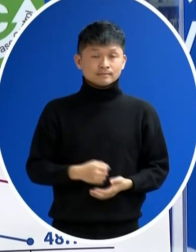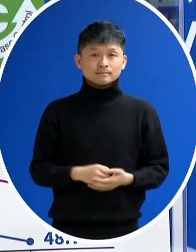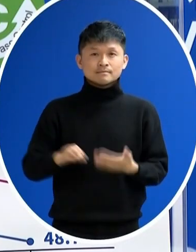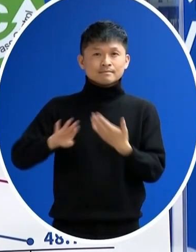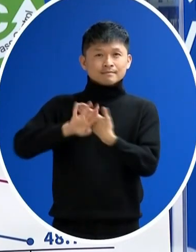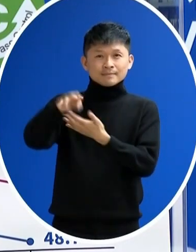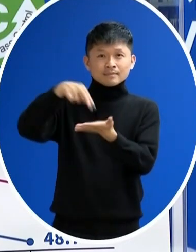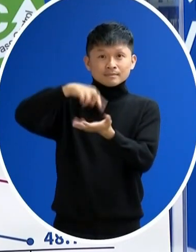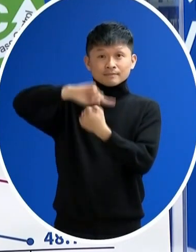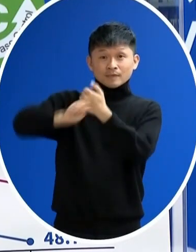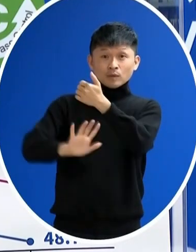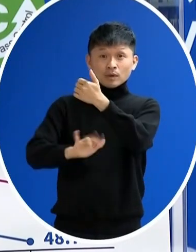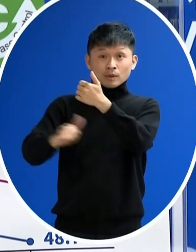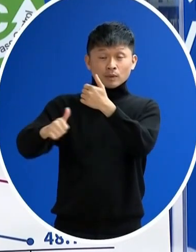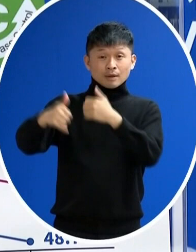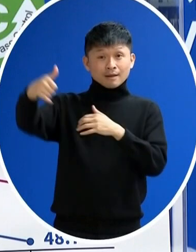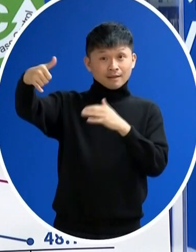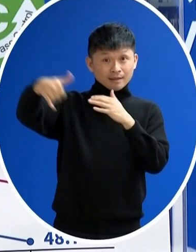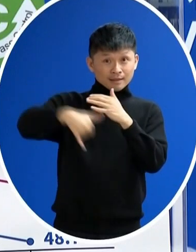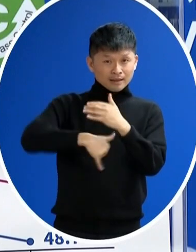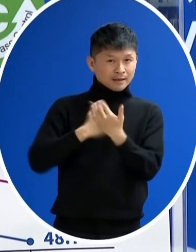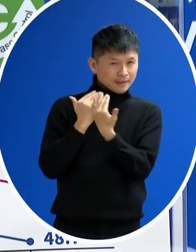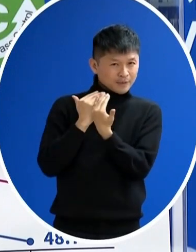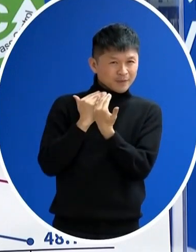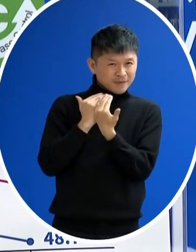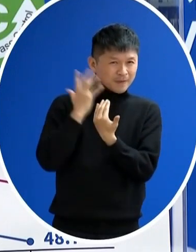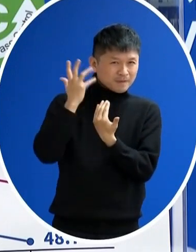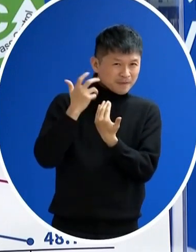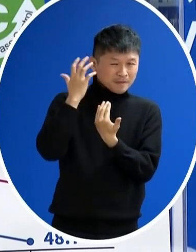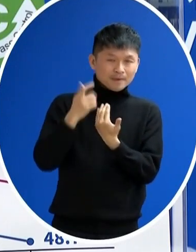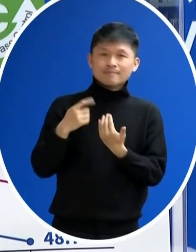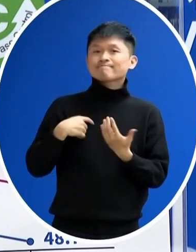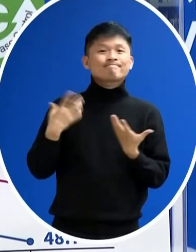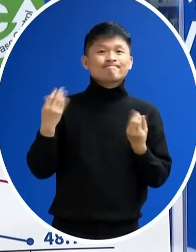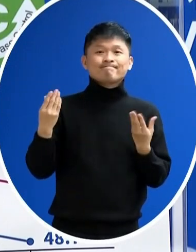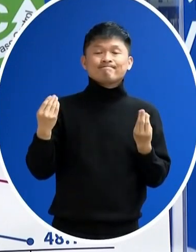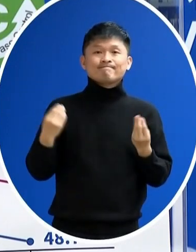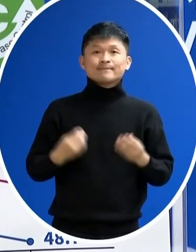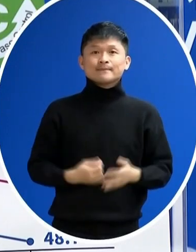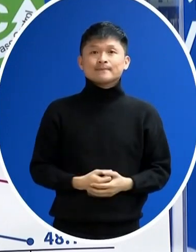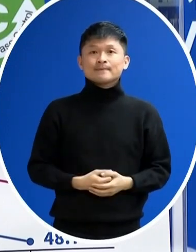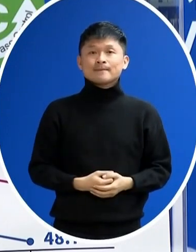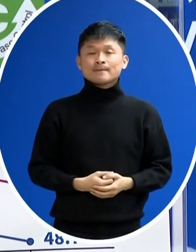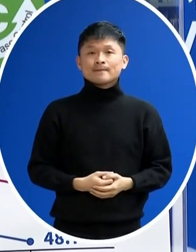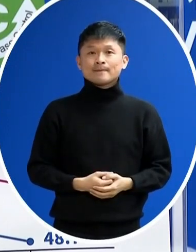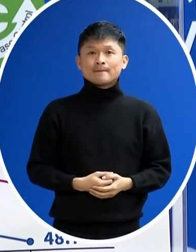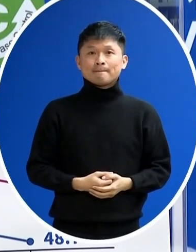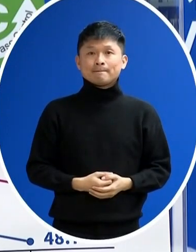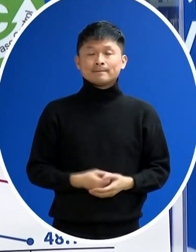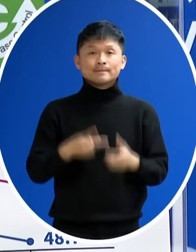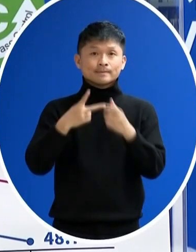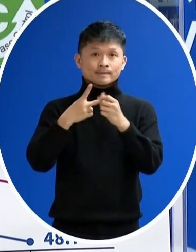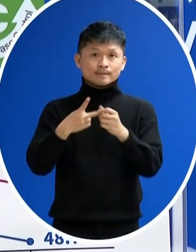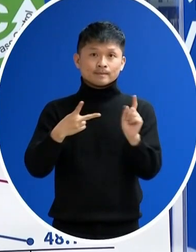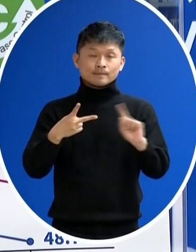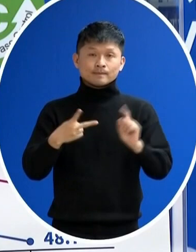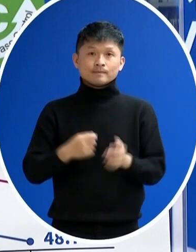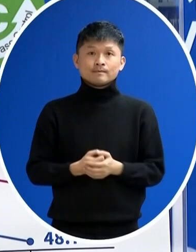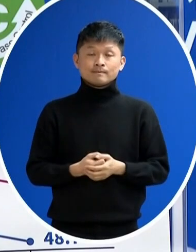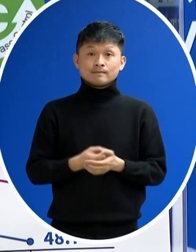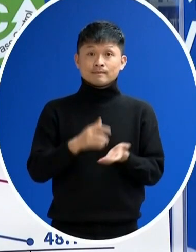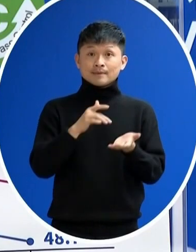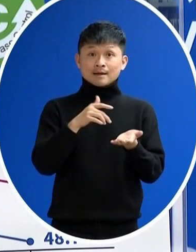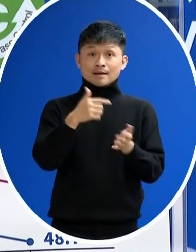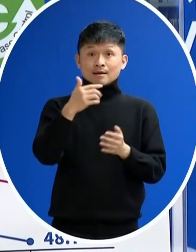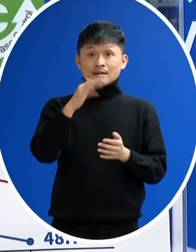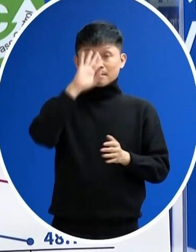立委来到我们实地市来跟我们关说，哈，都没有这样的事情。然后第二个哈，那采购疫